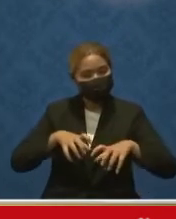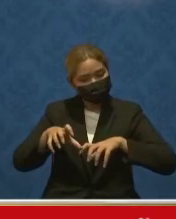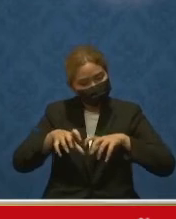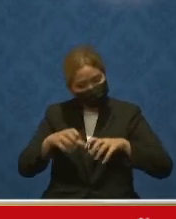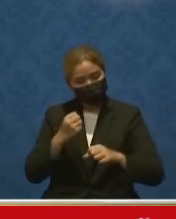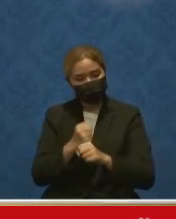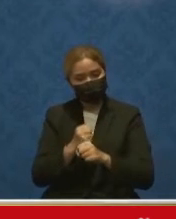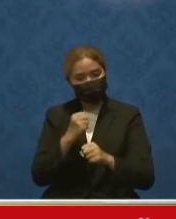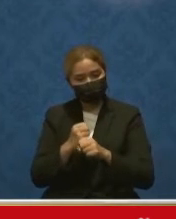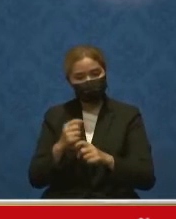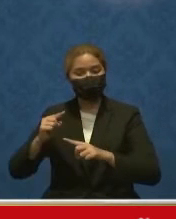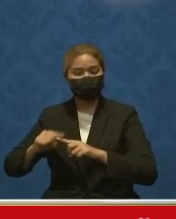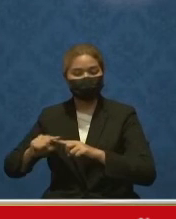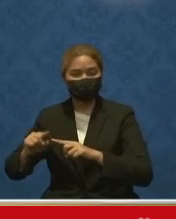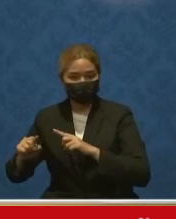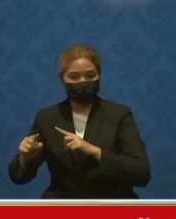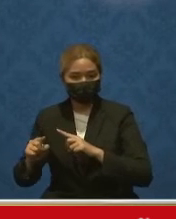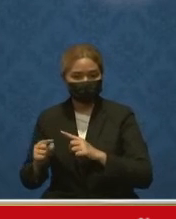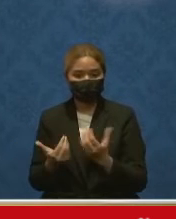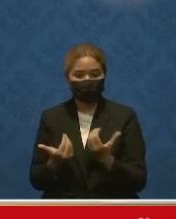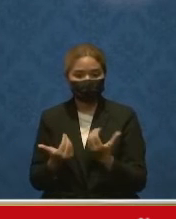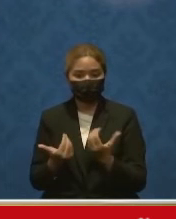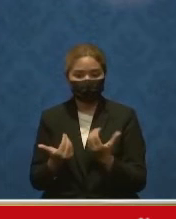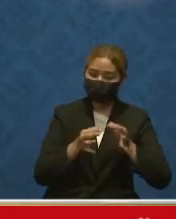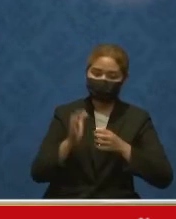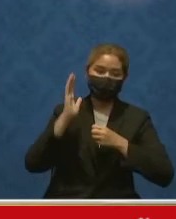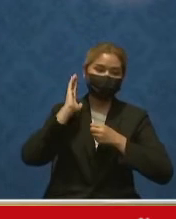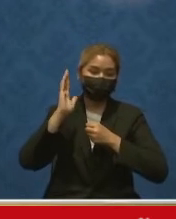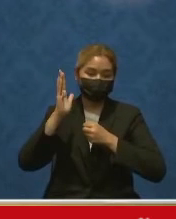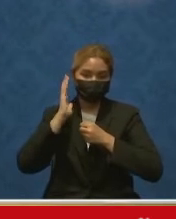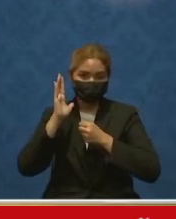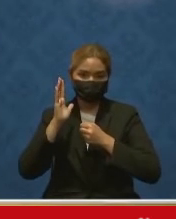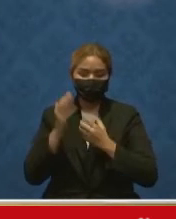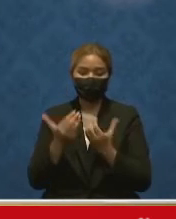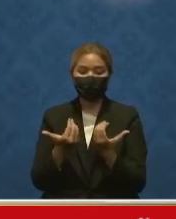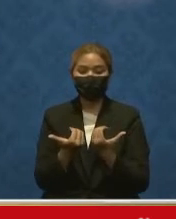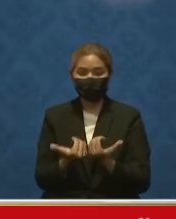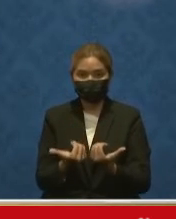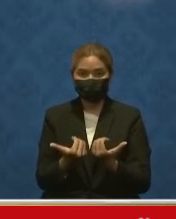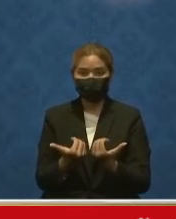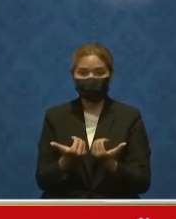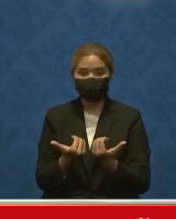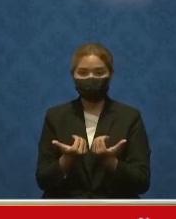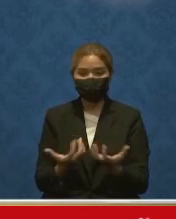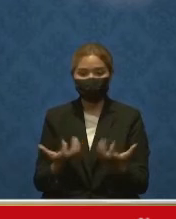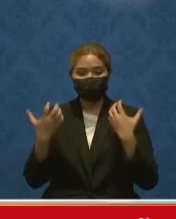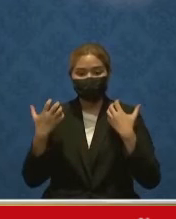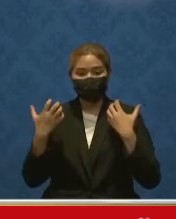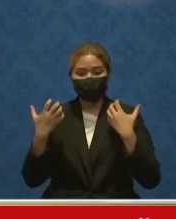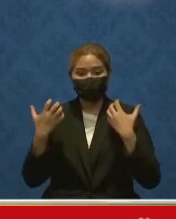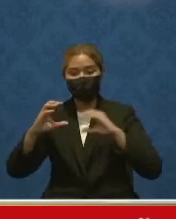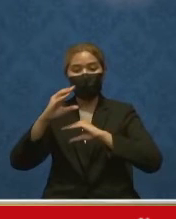ว่าจริงๆแล้วเอ้าวันนี้อ่ะรัฐบาลท่านทำโครงการประกันราคา